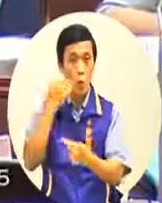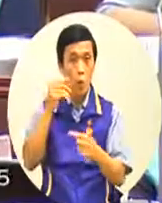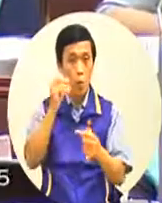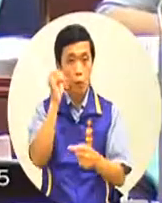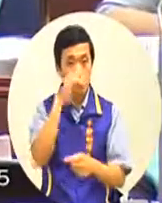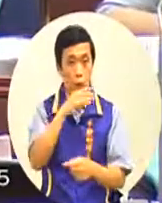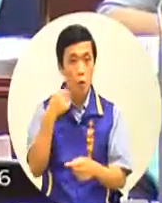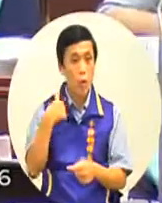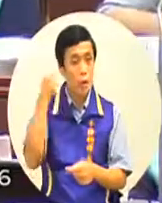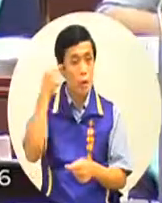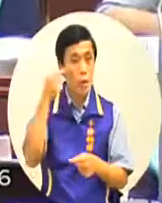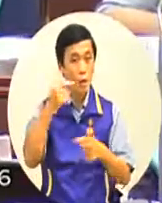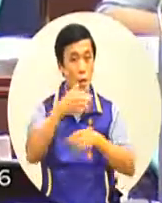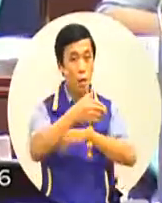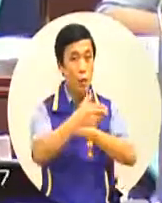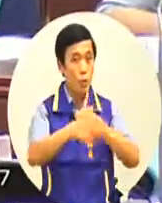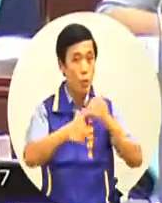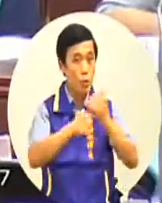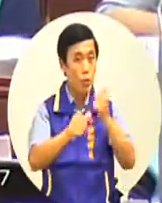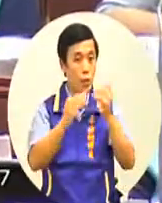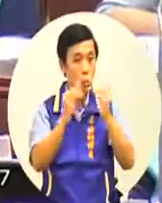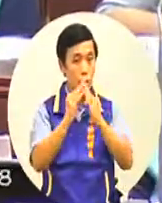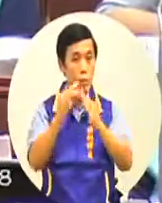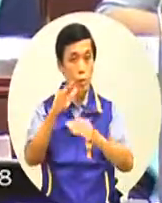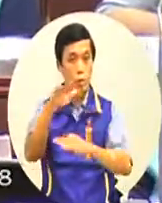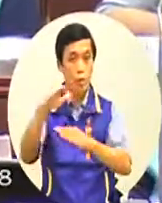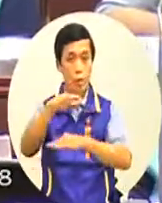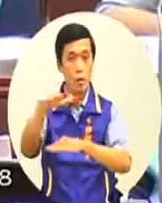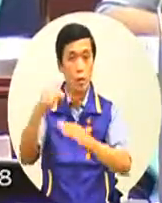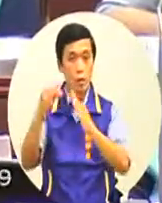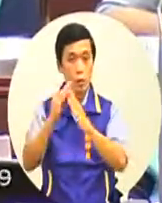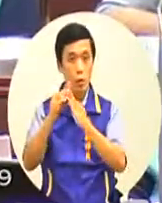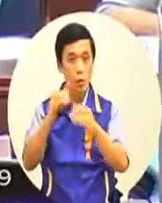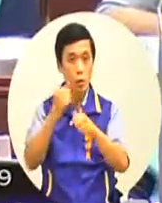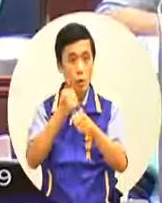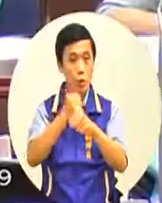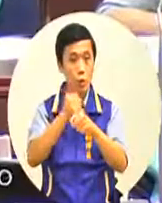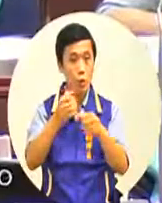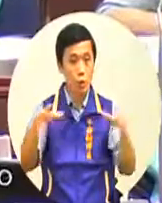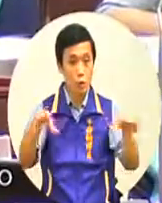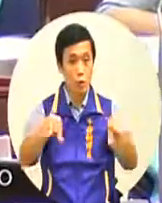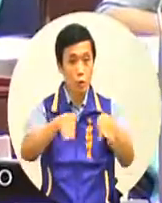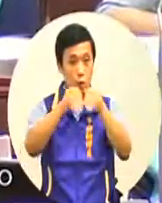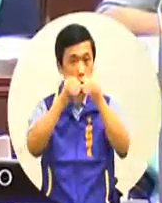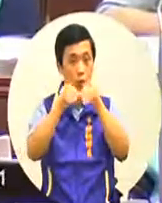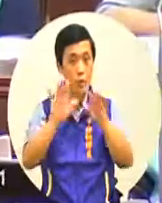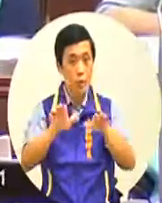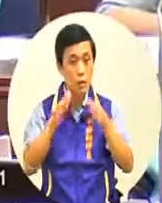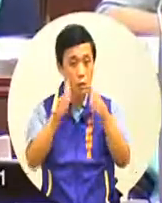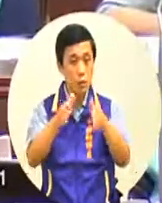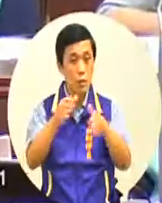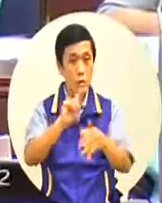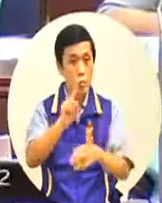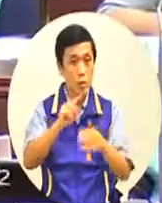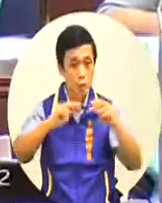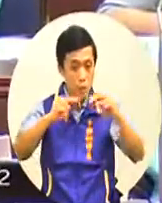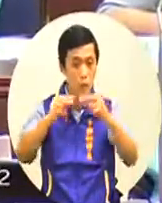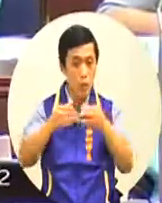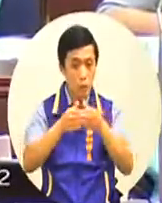合并之后这个问题就会解决的话，我们是不是就先就现有的状况哪里要改进，我们先来调